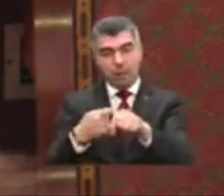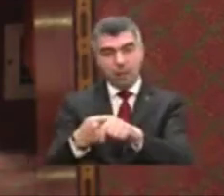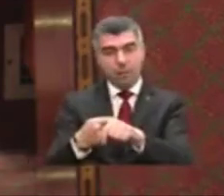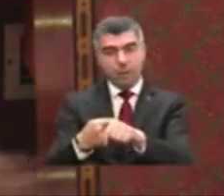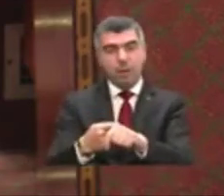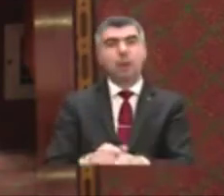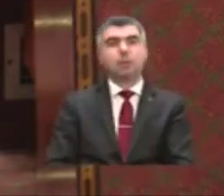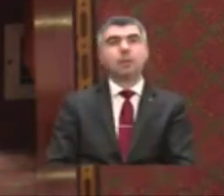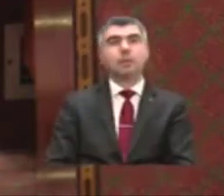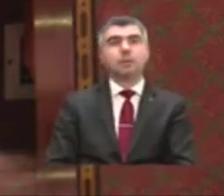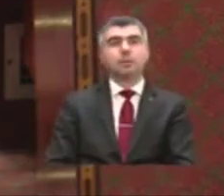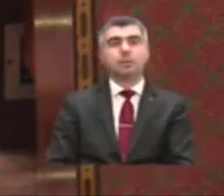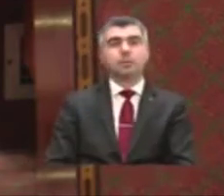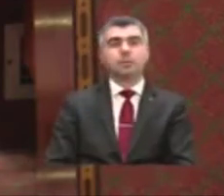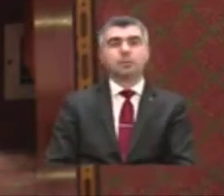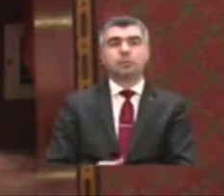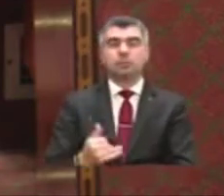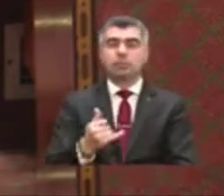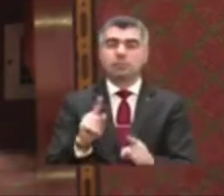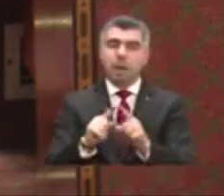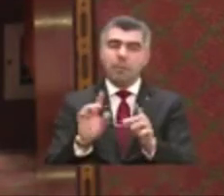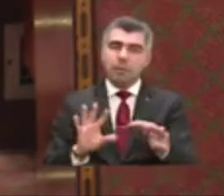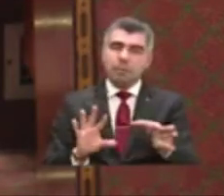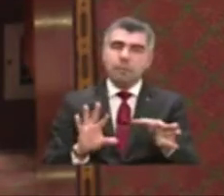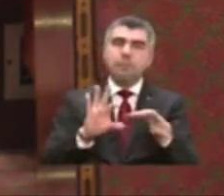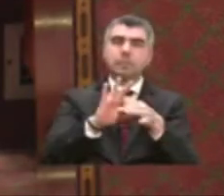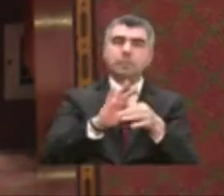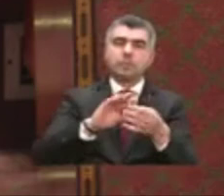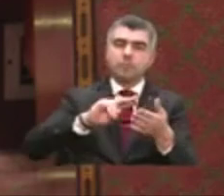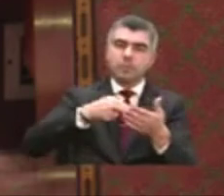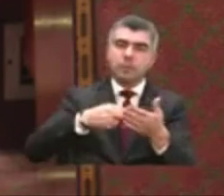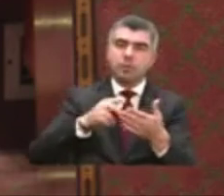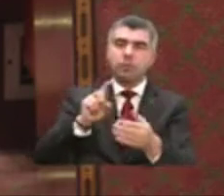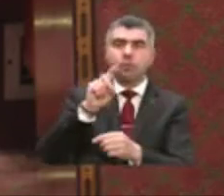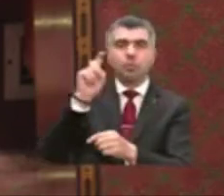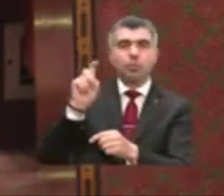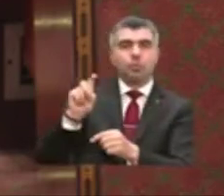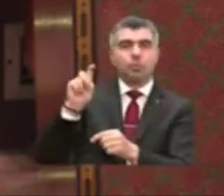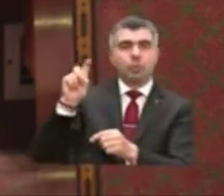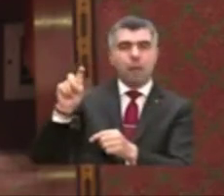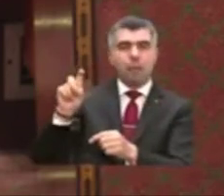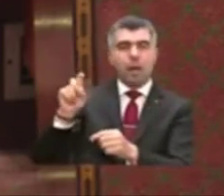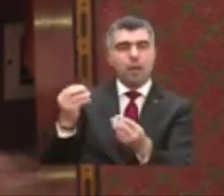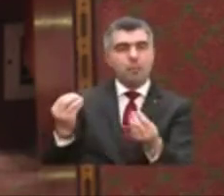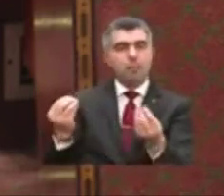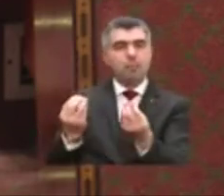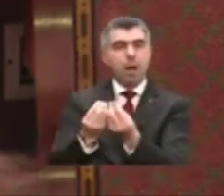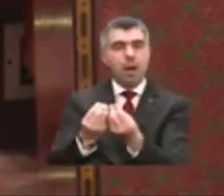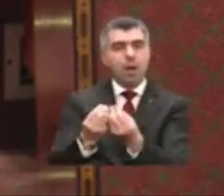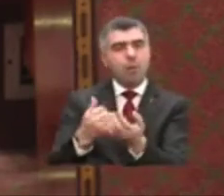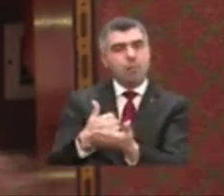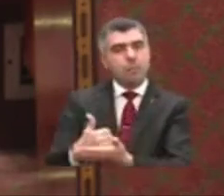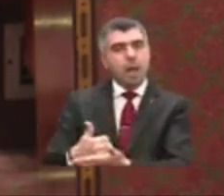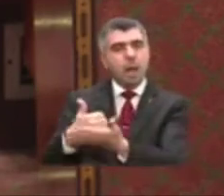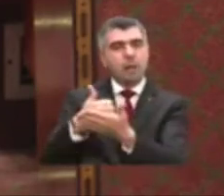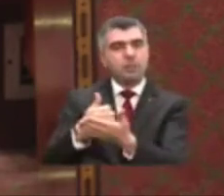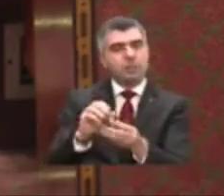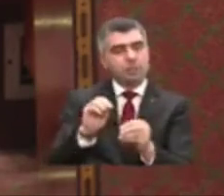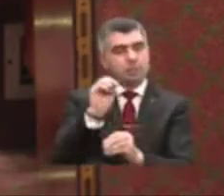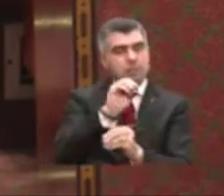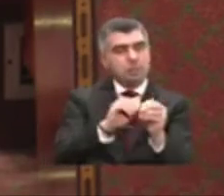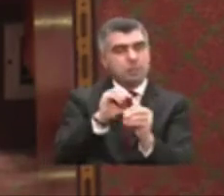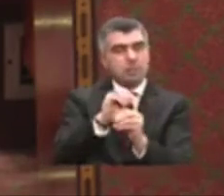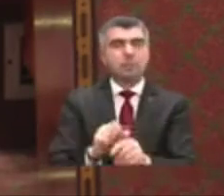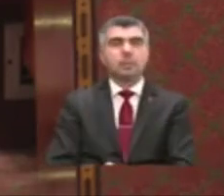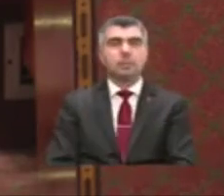اطار الشراكه اللي يمكن نقوم بها مع الجماعات باش يمكننا نساعدها على القيام بهذه الصيانه، ولكن